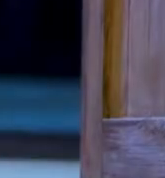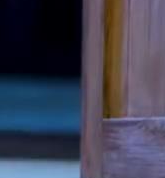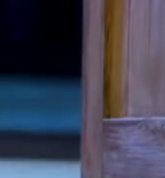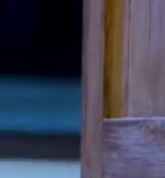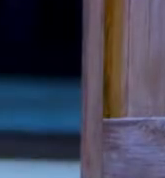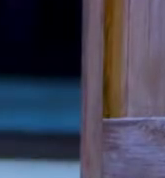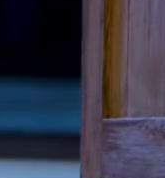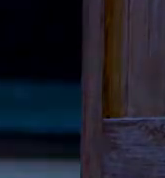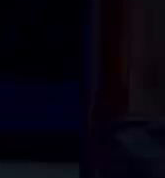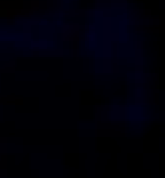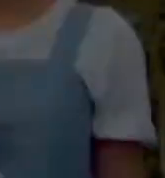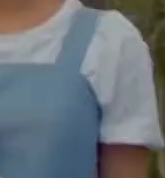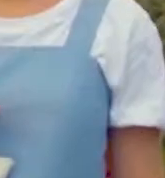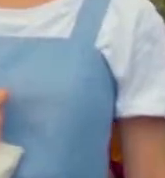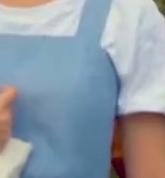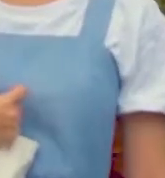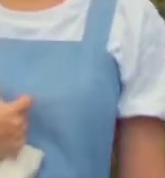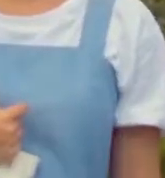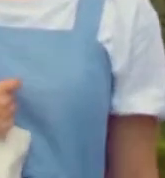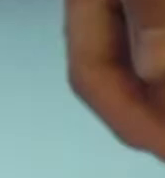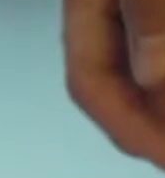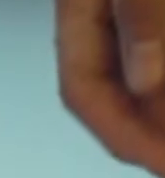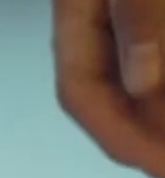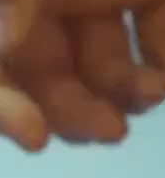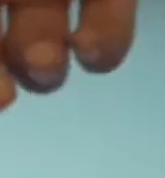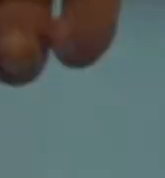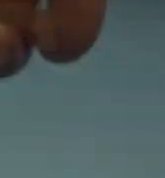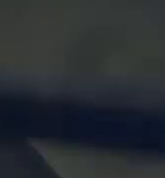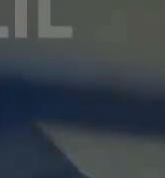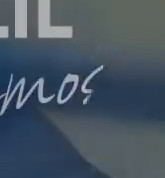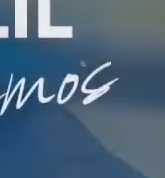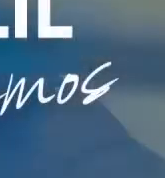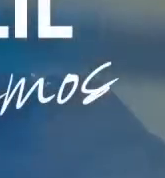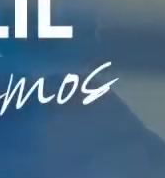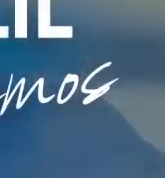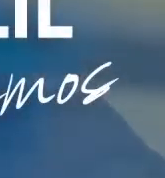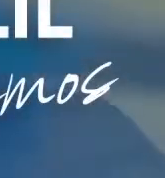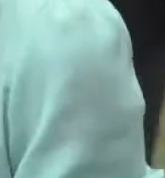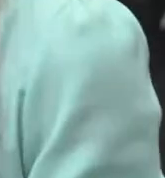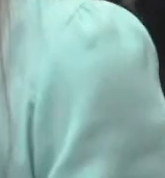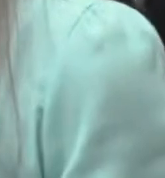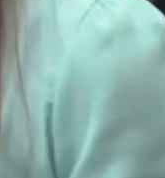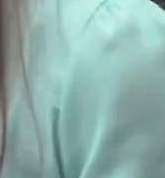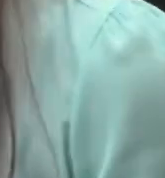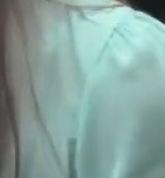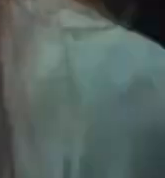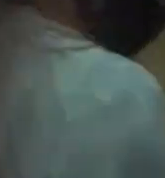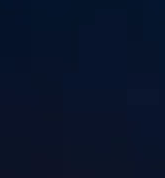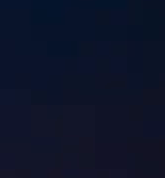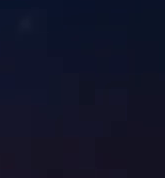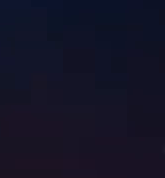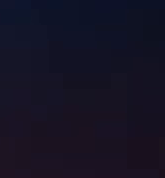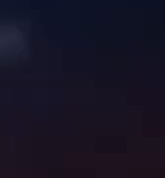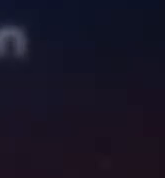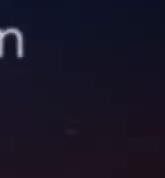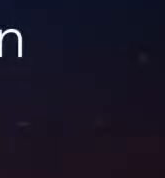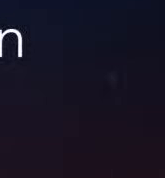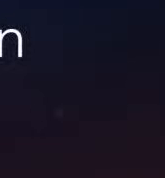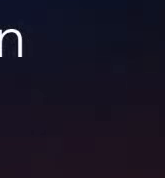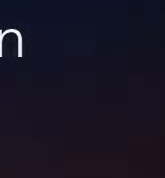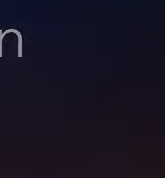lilim kaya, totoo kaya yun? Hindi tayo pwedeng tumigil dahil lang dun. Dalil Ramos and Gabby Garcia. Love